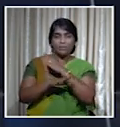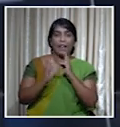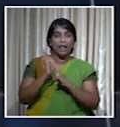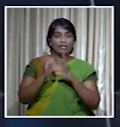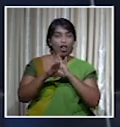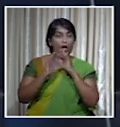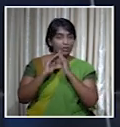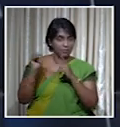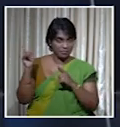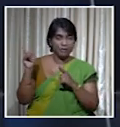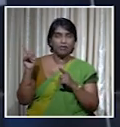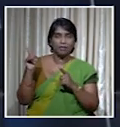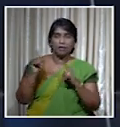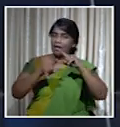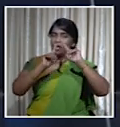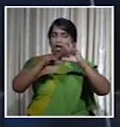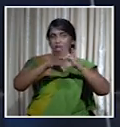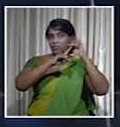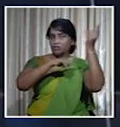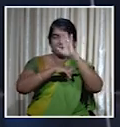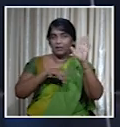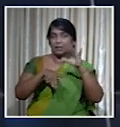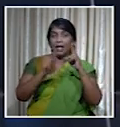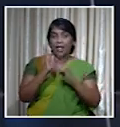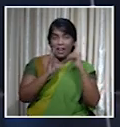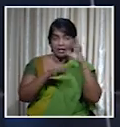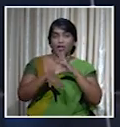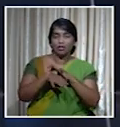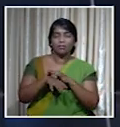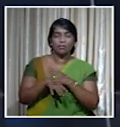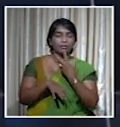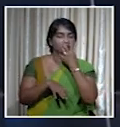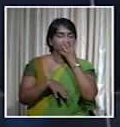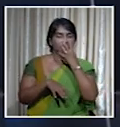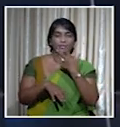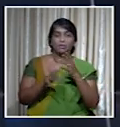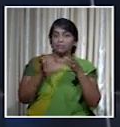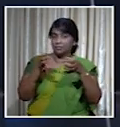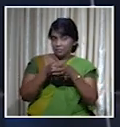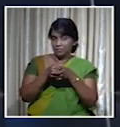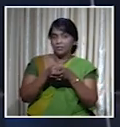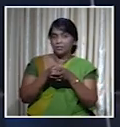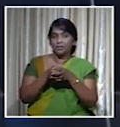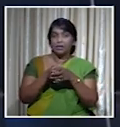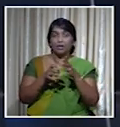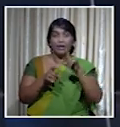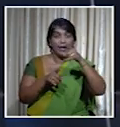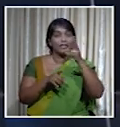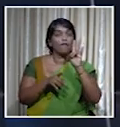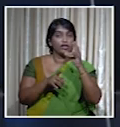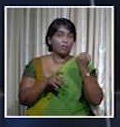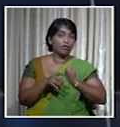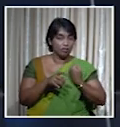කොළඹ ජාතික රෝහල. ඉතින් අනිත් ස්පිරිතාල වල කවර කතාවද? නිර්වින්දන වෛද්‍යවරුන්ගේ පූල් එකේ පූල් එකේ ඉන්නවනේ